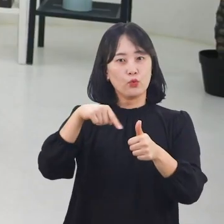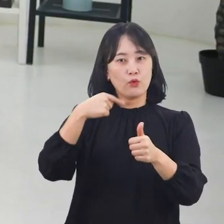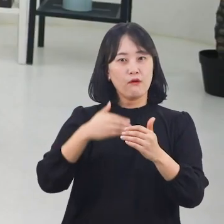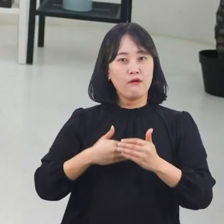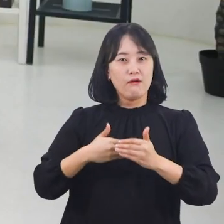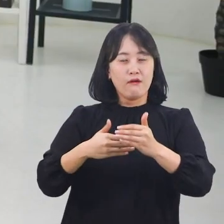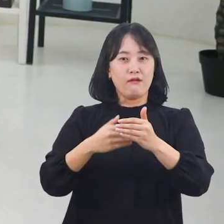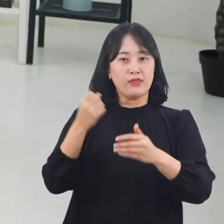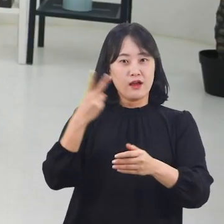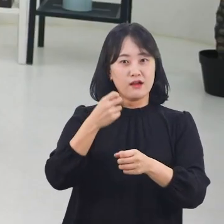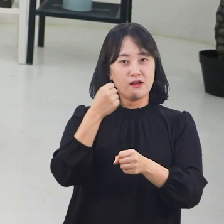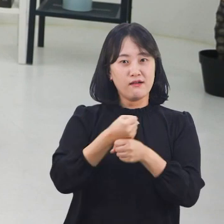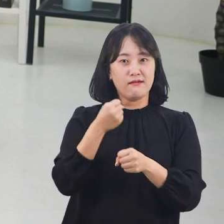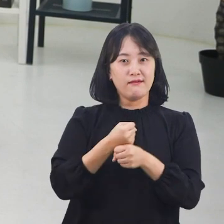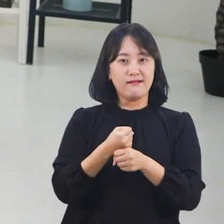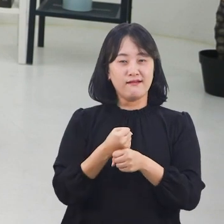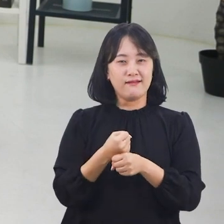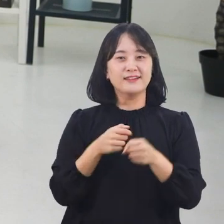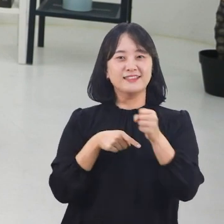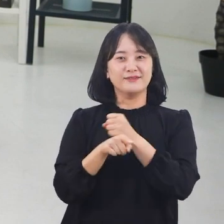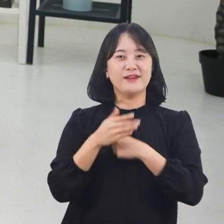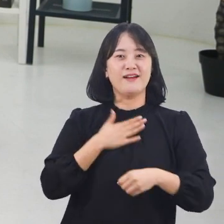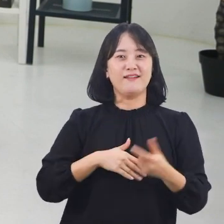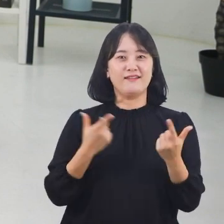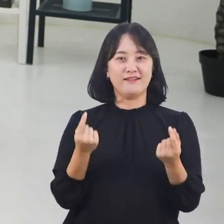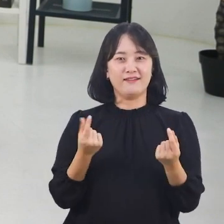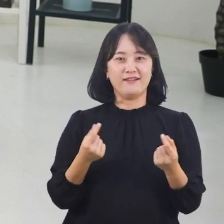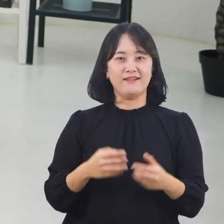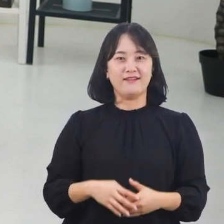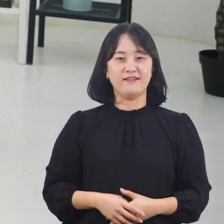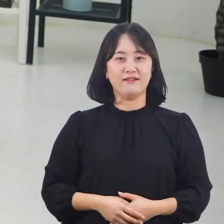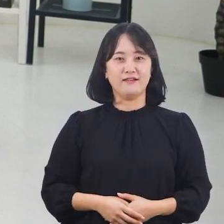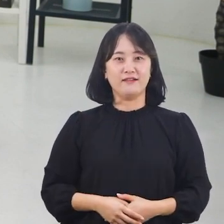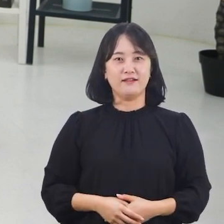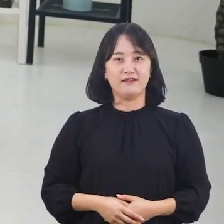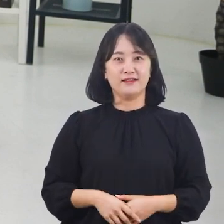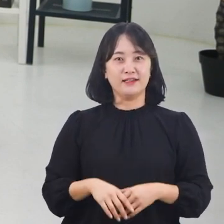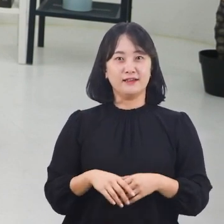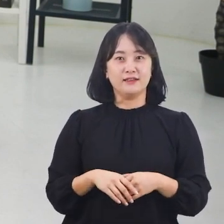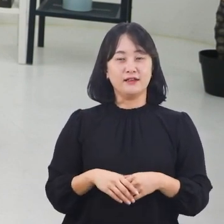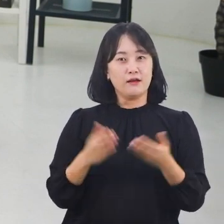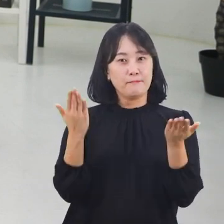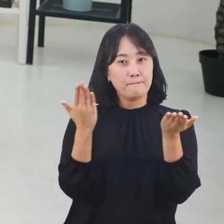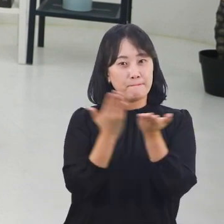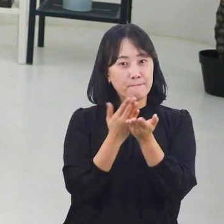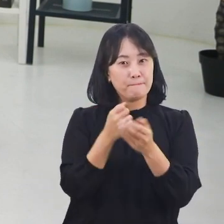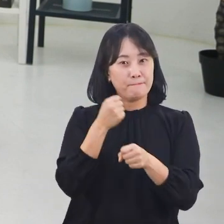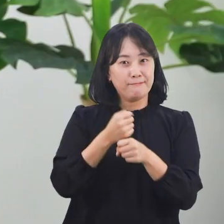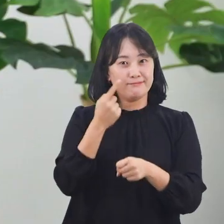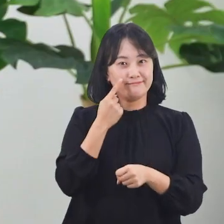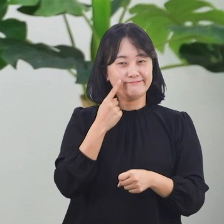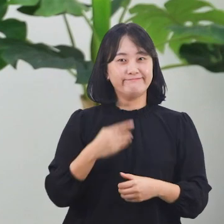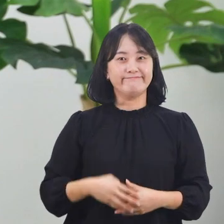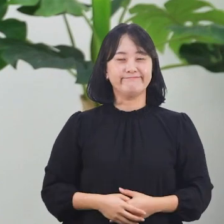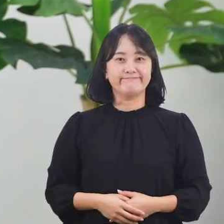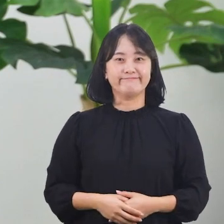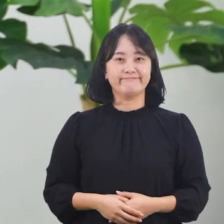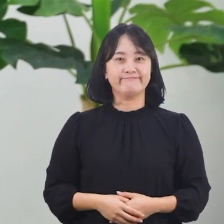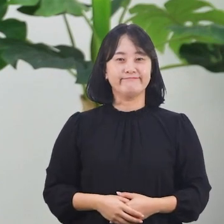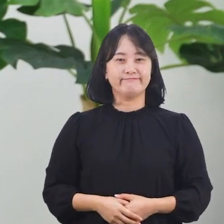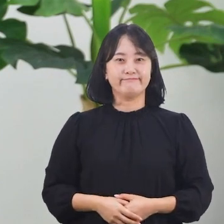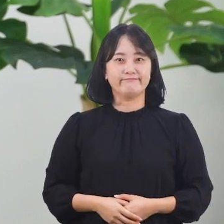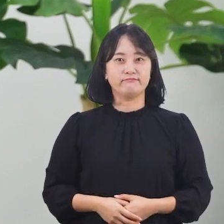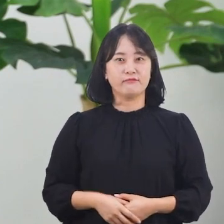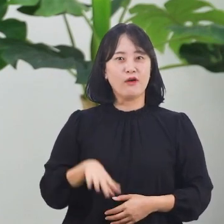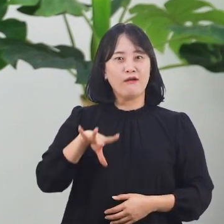교육과정을 재구성한다는 의미를 이제는 좀 알 것 같습니다. 그럼 이제 교수 적합화에 대해 알아볼까요? 오늘